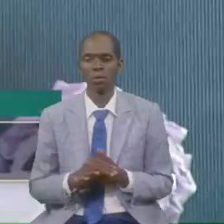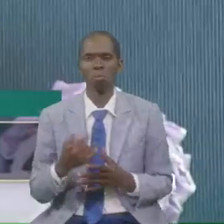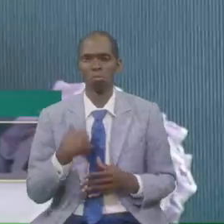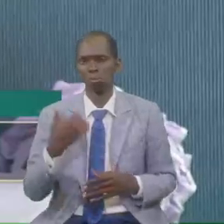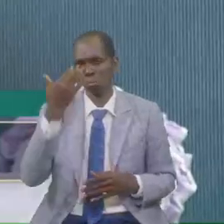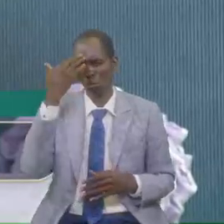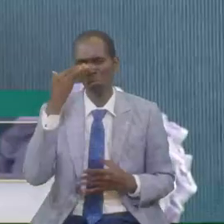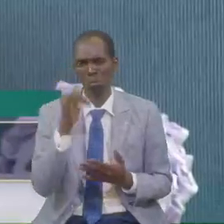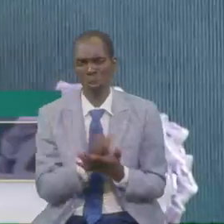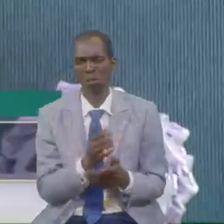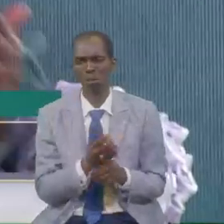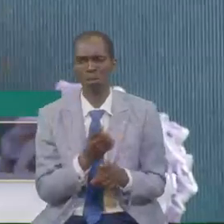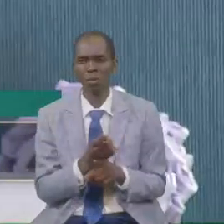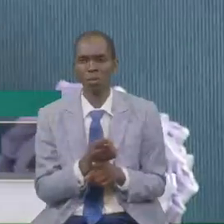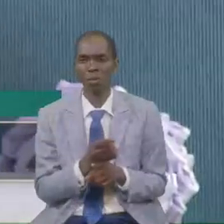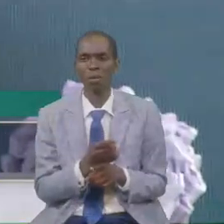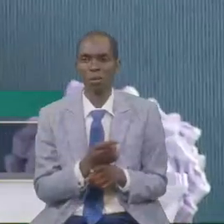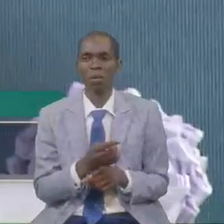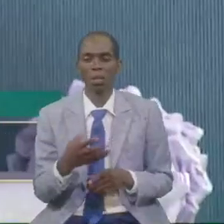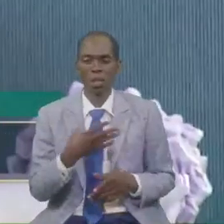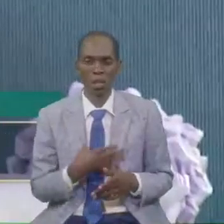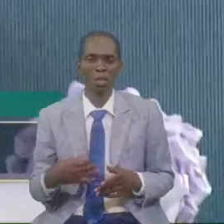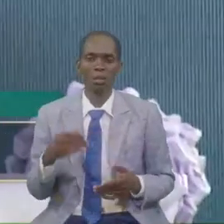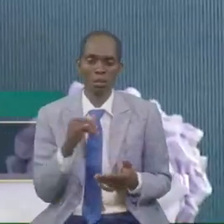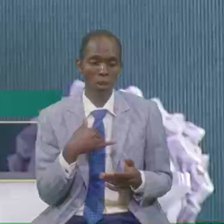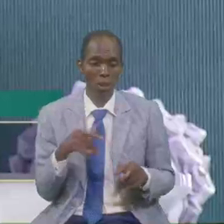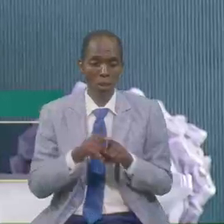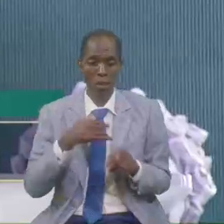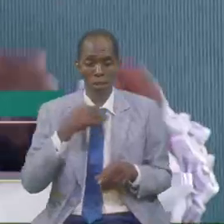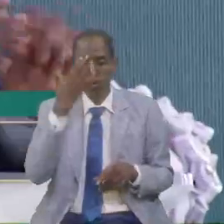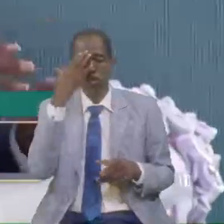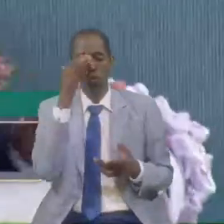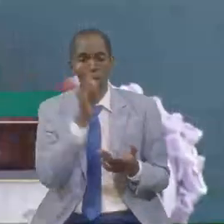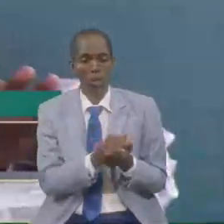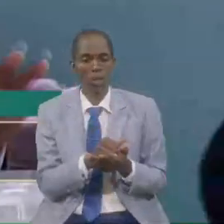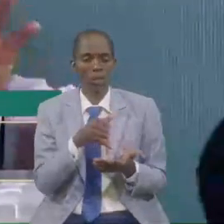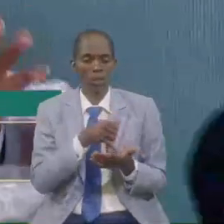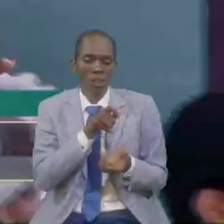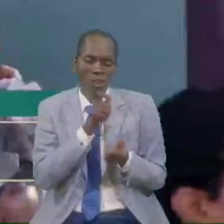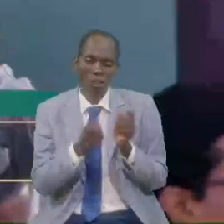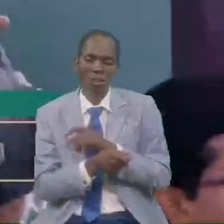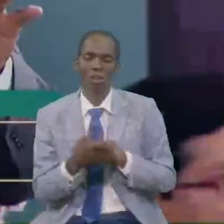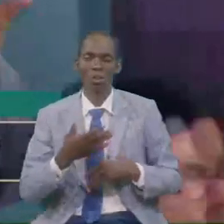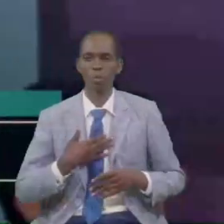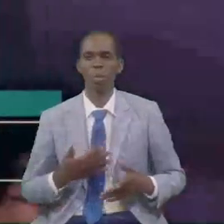7 plus 7, 14, je le sais. Ça ne transforme pas ma vie.